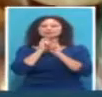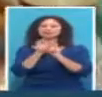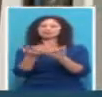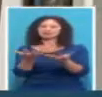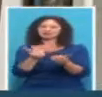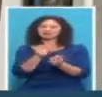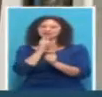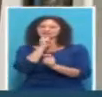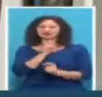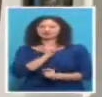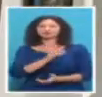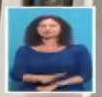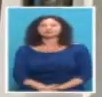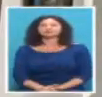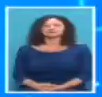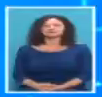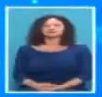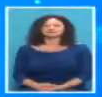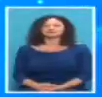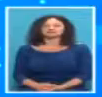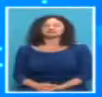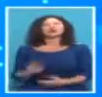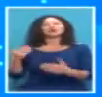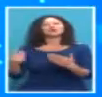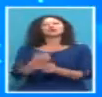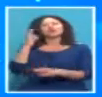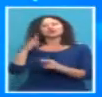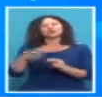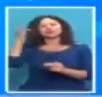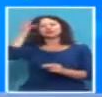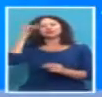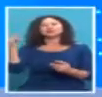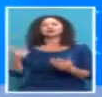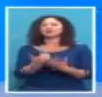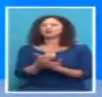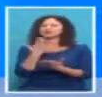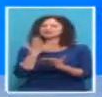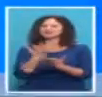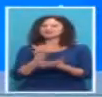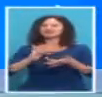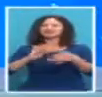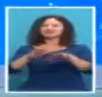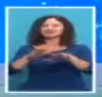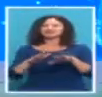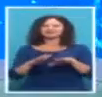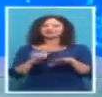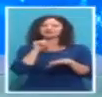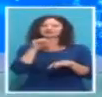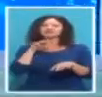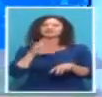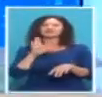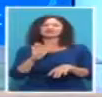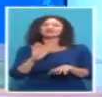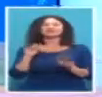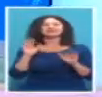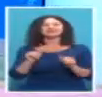Мурзабек Джуманов, телеканал «Костанай». На этом у меня все. Мы напоминаем, что наши новости доступны на сайте kustanaytv.kz.